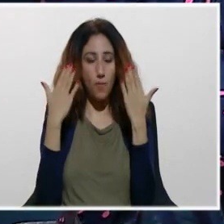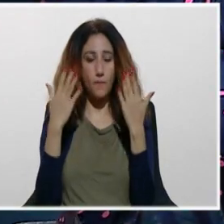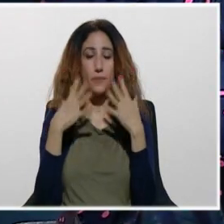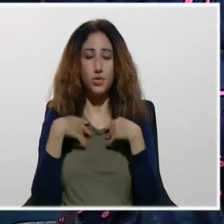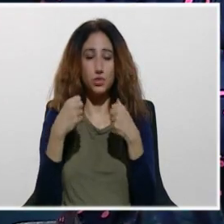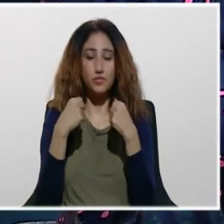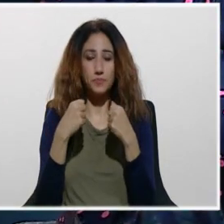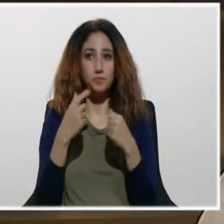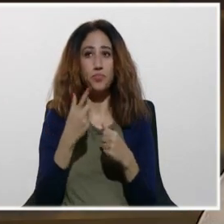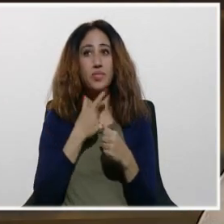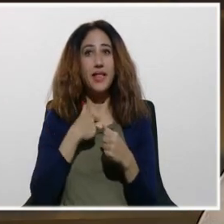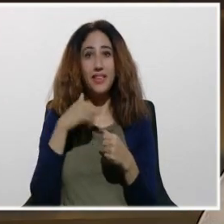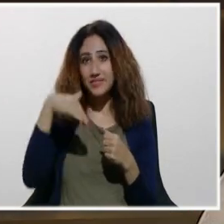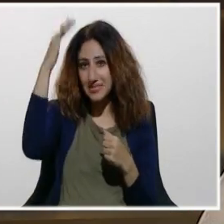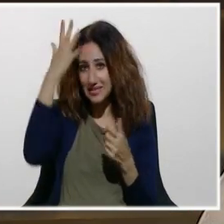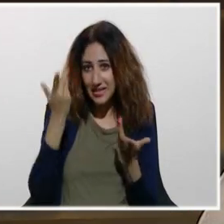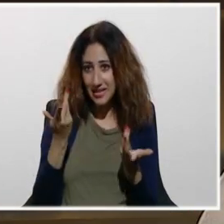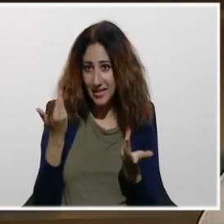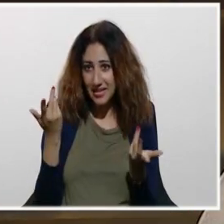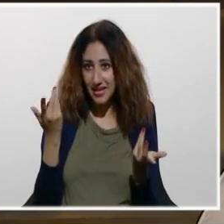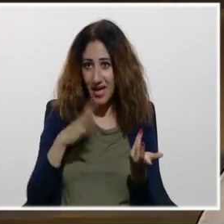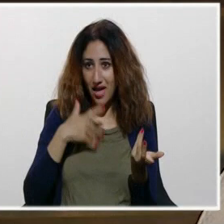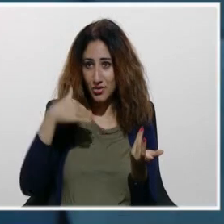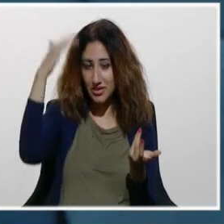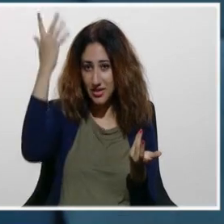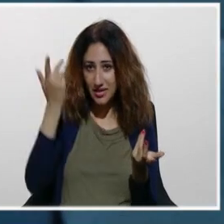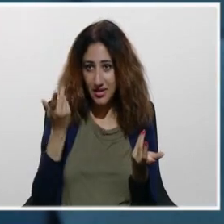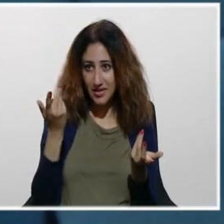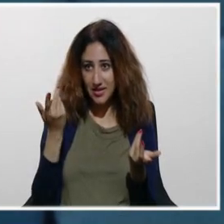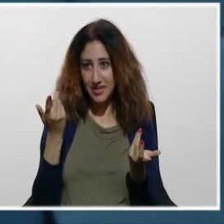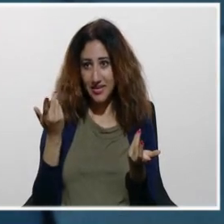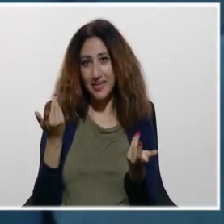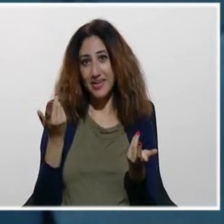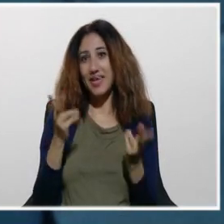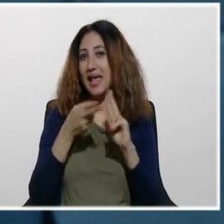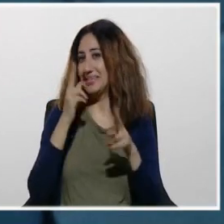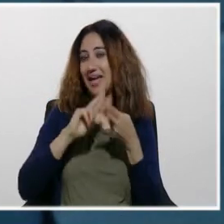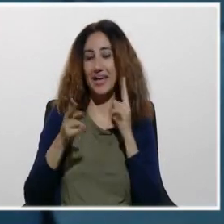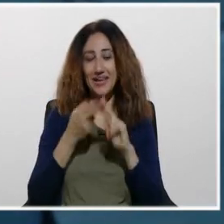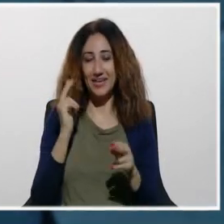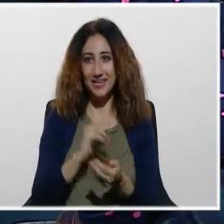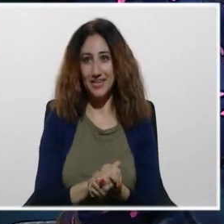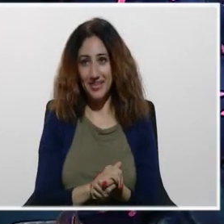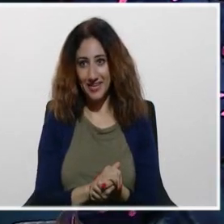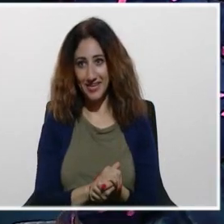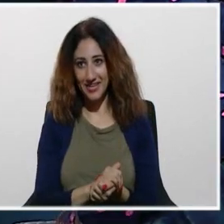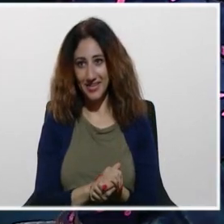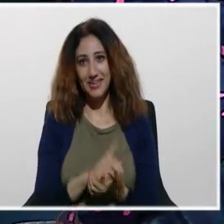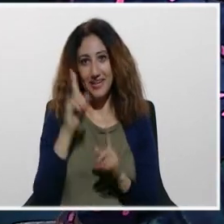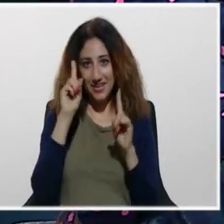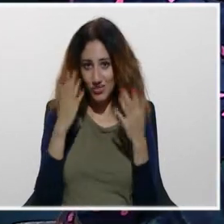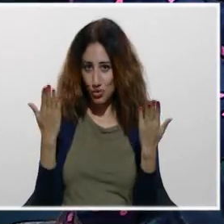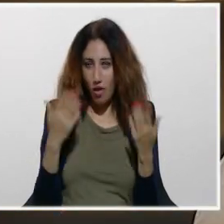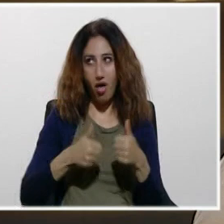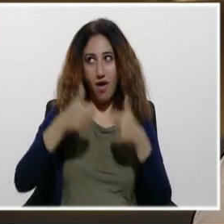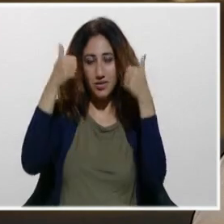يا رب. نفسك تطلع ايه؟ احنا المسلمين يا رب. عايز تطلع ايه؟ اي حاجه. انت نفسك تطلع ايه؟ ظابط ولا ايه؟ ان شاء الله يطلع